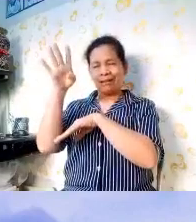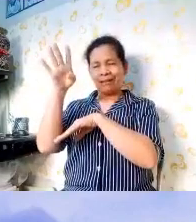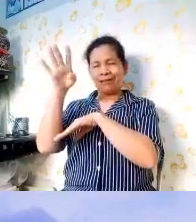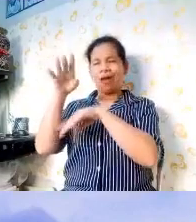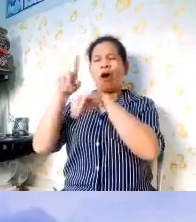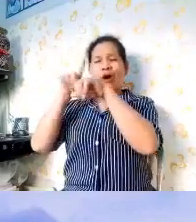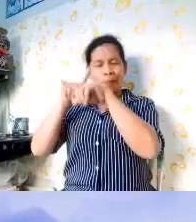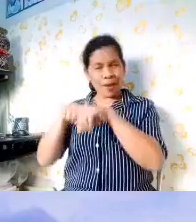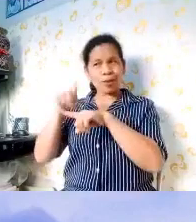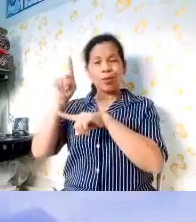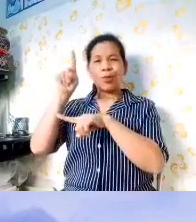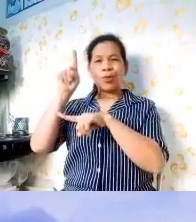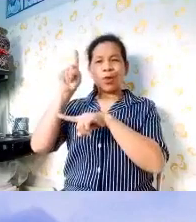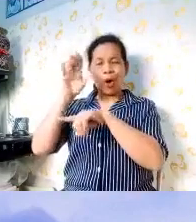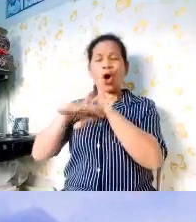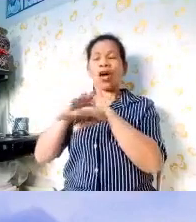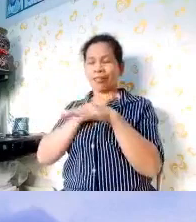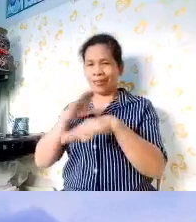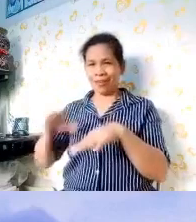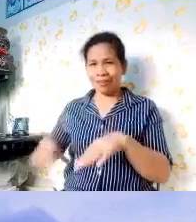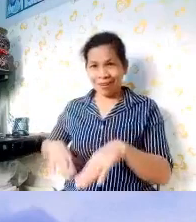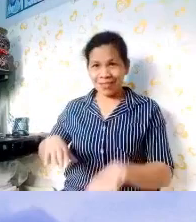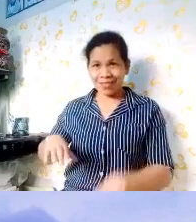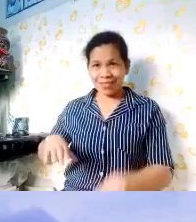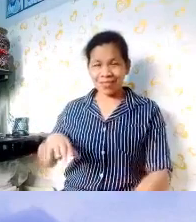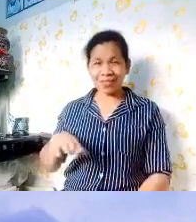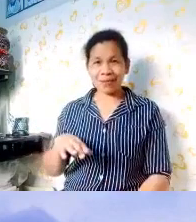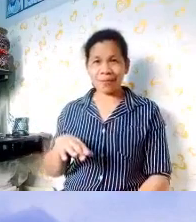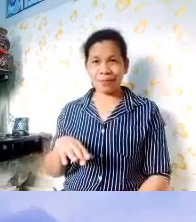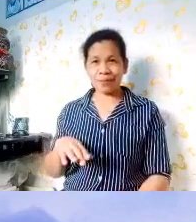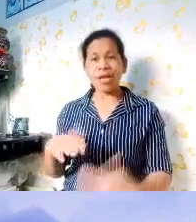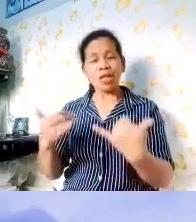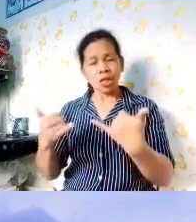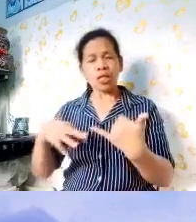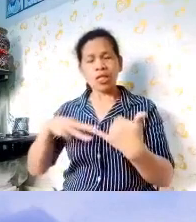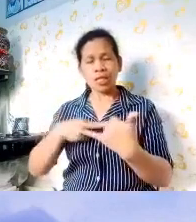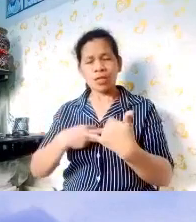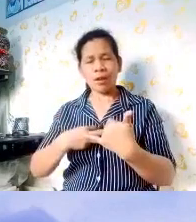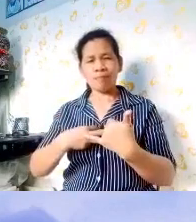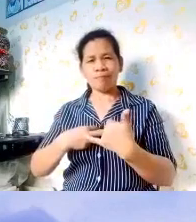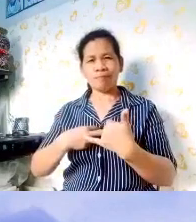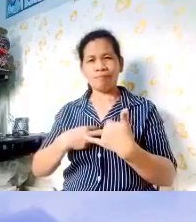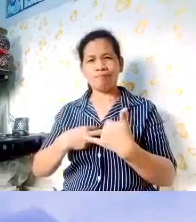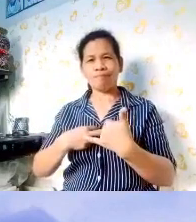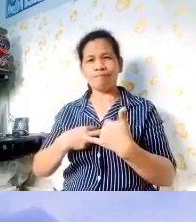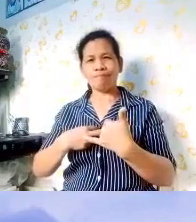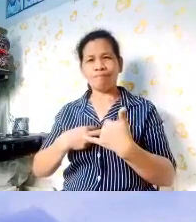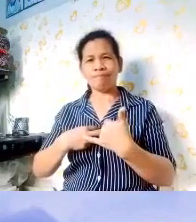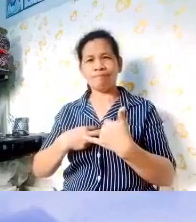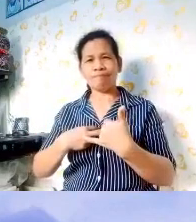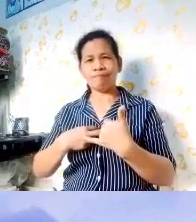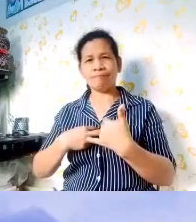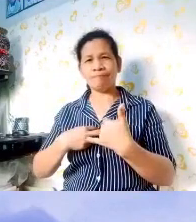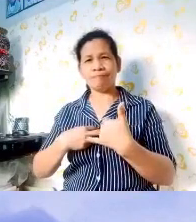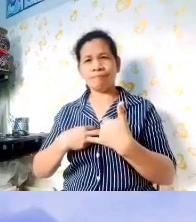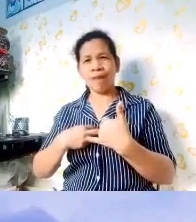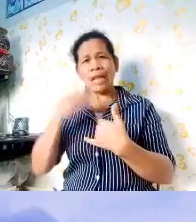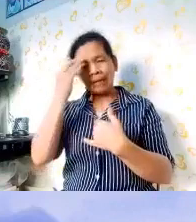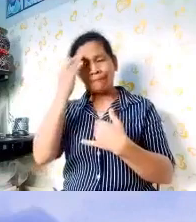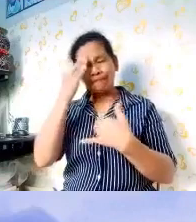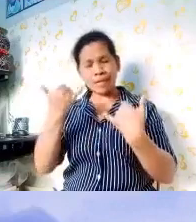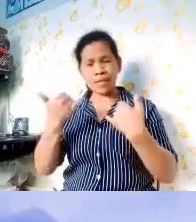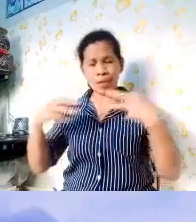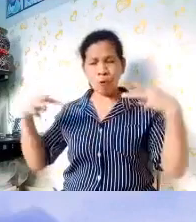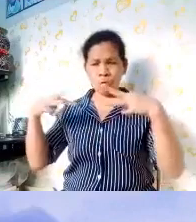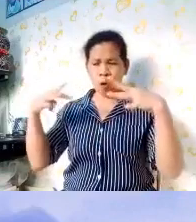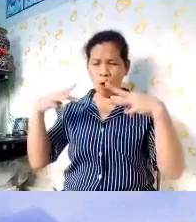At sabi ko nga po sa mga kapatid, ito po yung laban na hindi pa po nag-umpisa. Alam niyo na kung sinong mananalo eh, kung aling panig